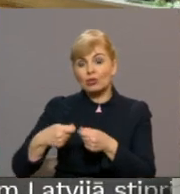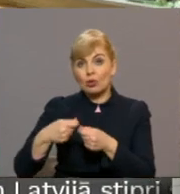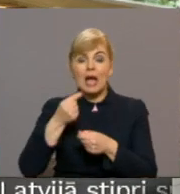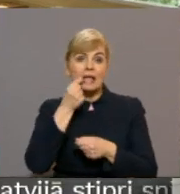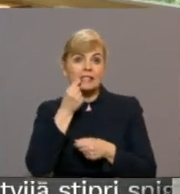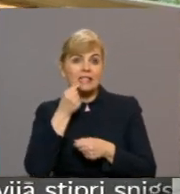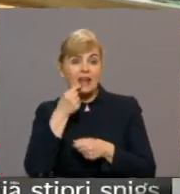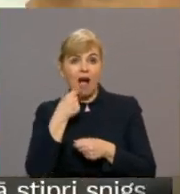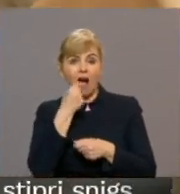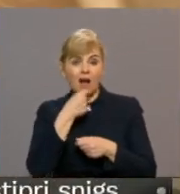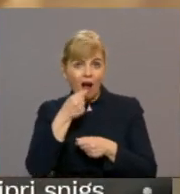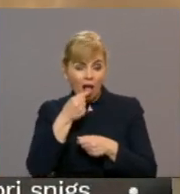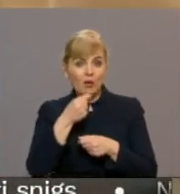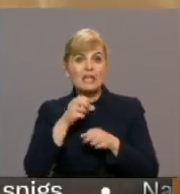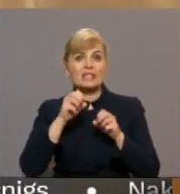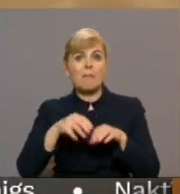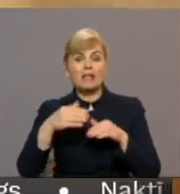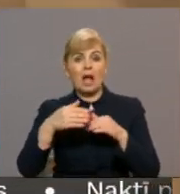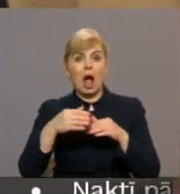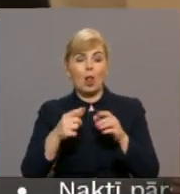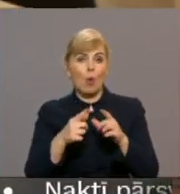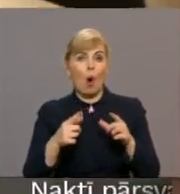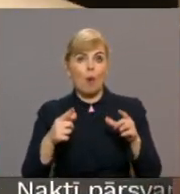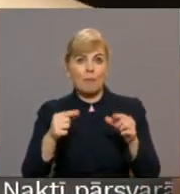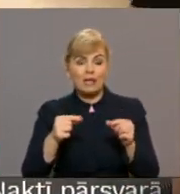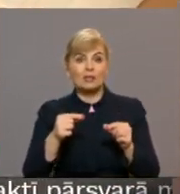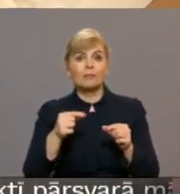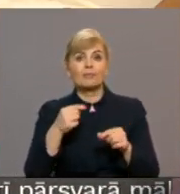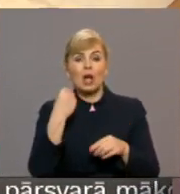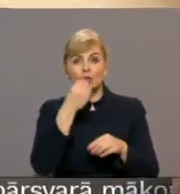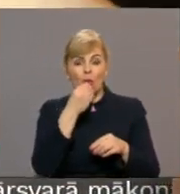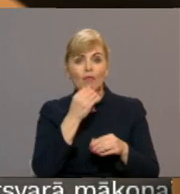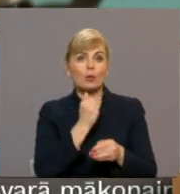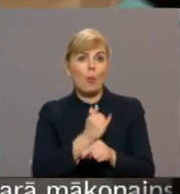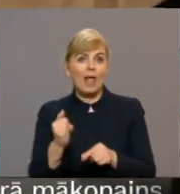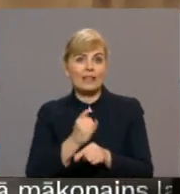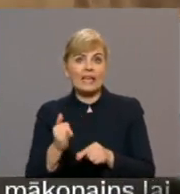siekalu testu veikšanas komplekti. Salvetīti, ar kurām mēs nodezinficējam